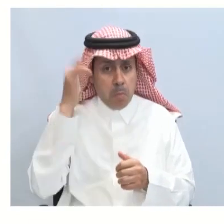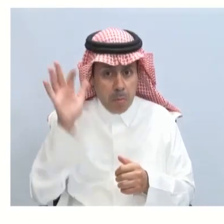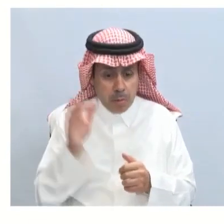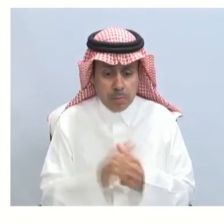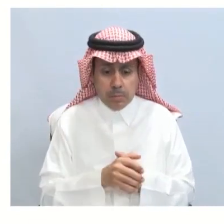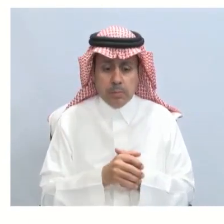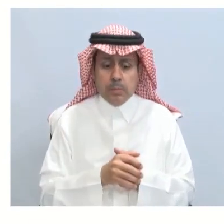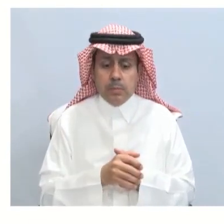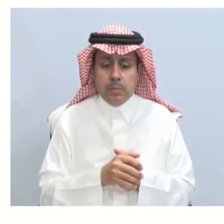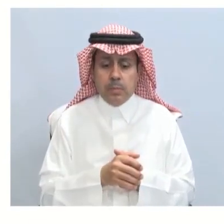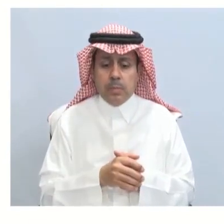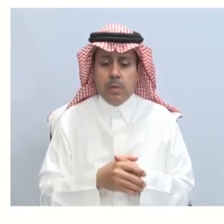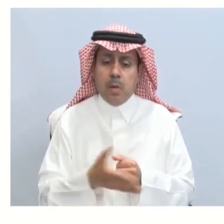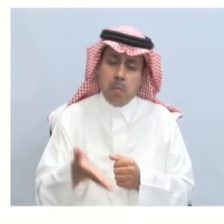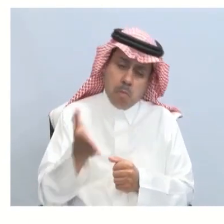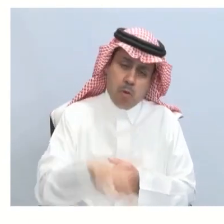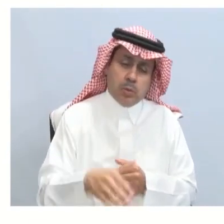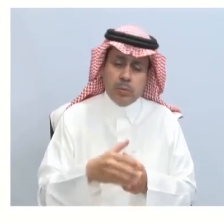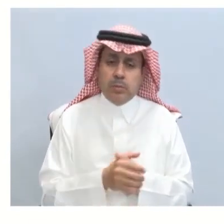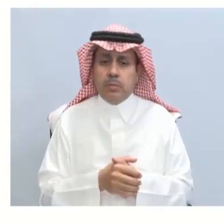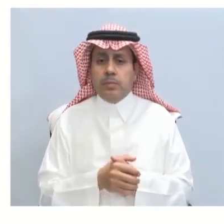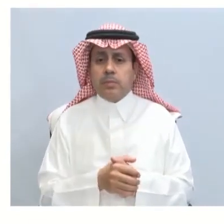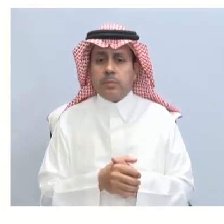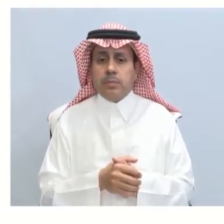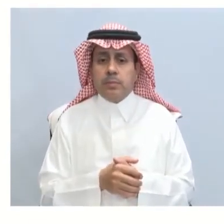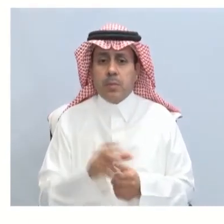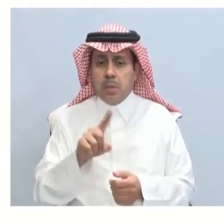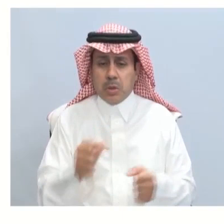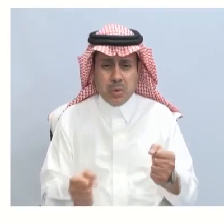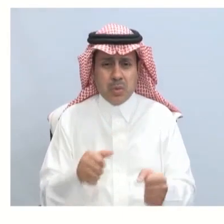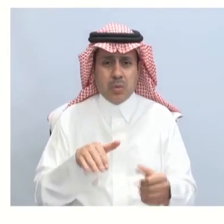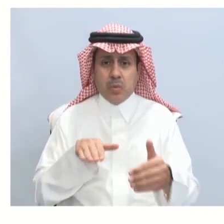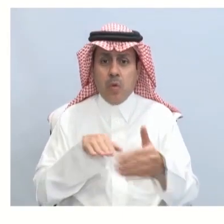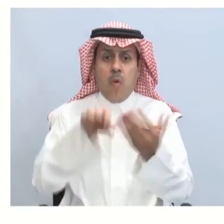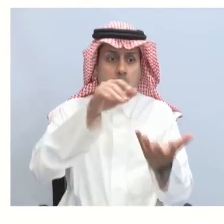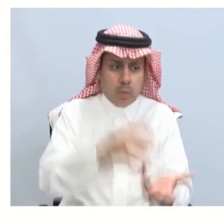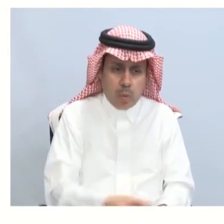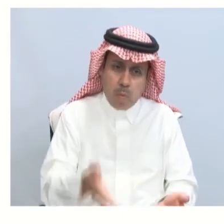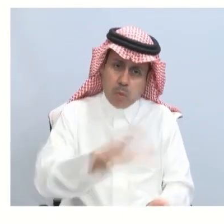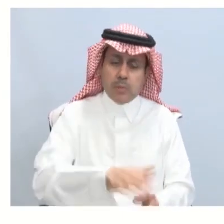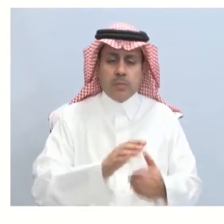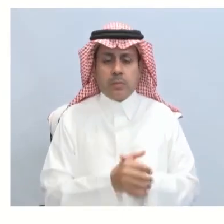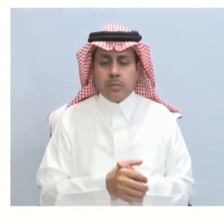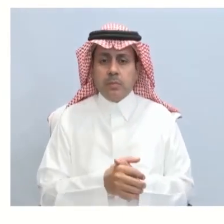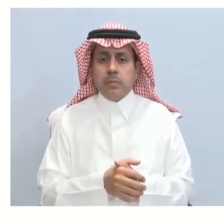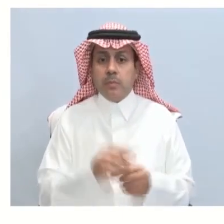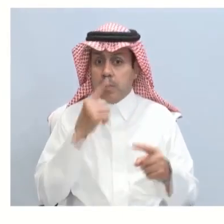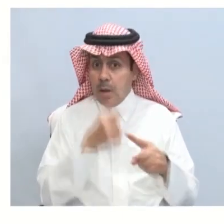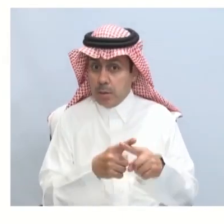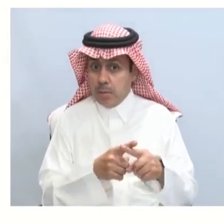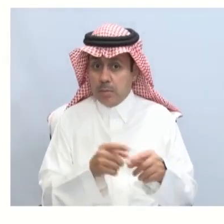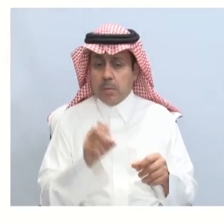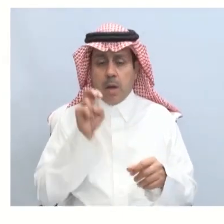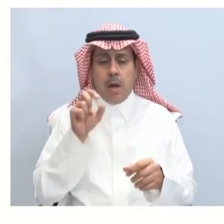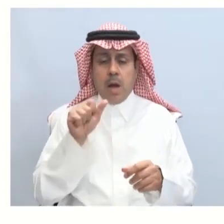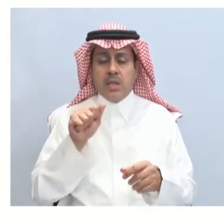له فيصيب ادميه معصوما فيقتله فهنا هنا قصد الاعتداء واما الخطا فلم يكن